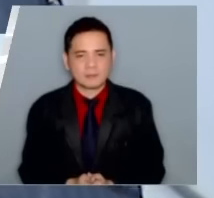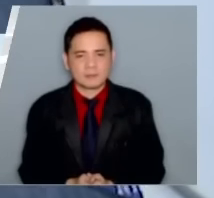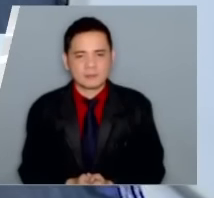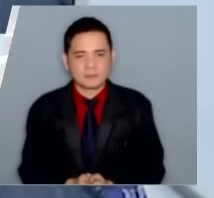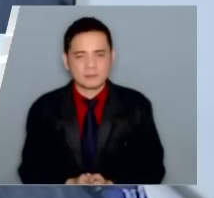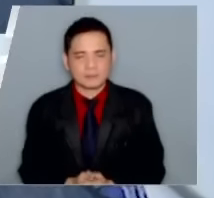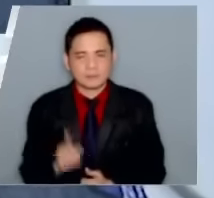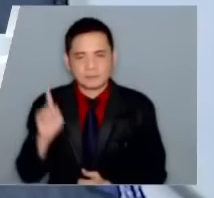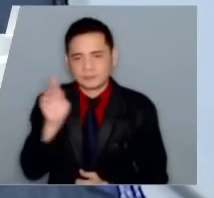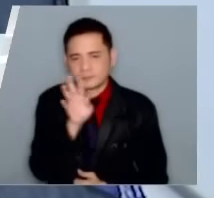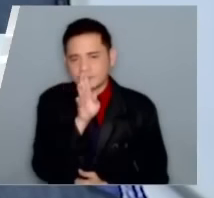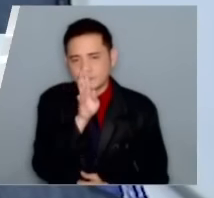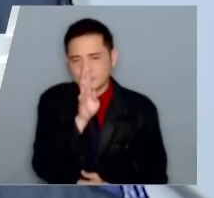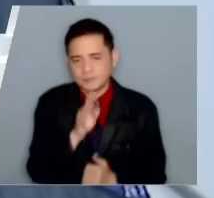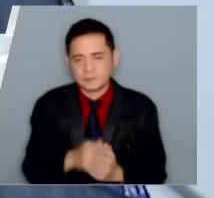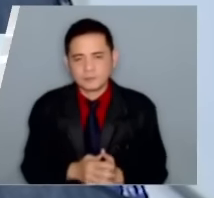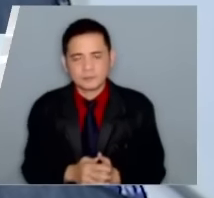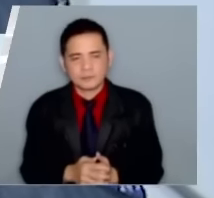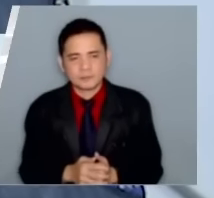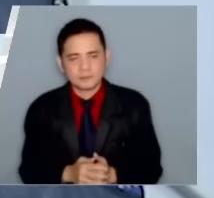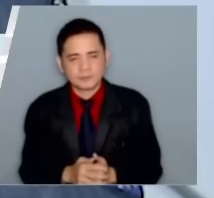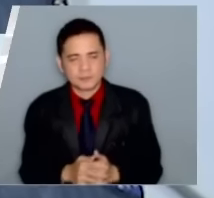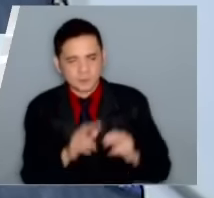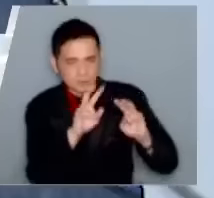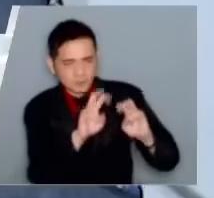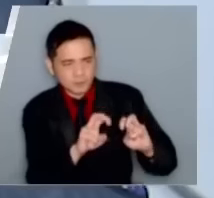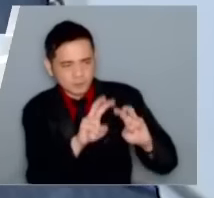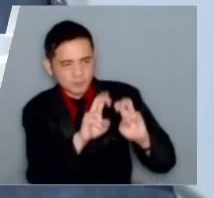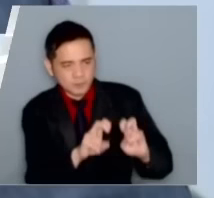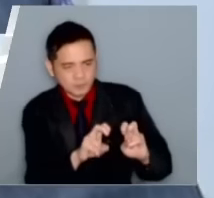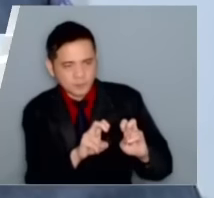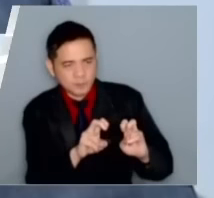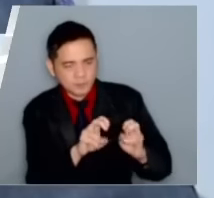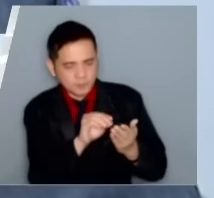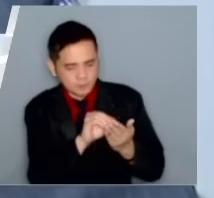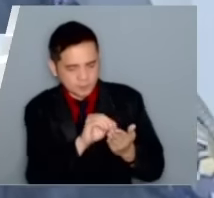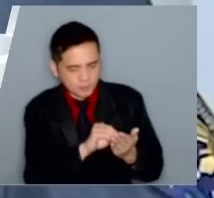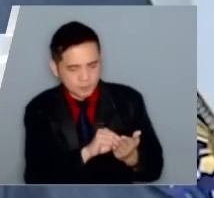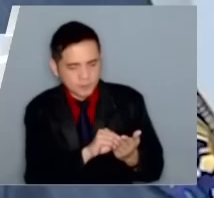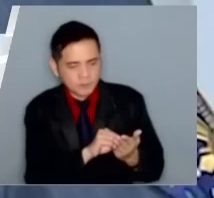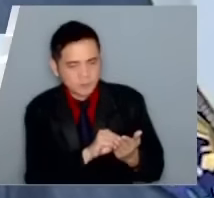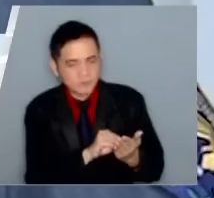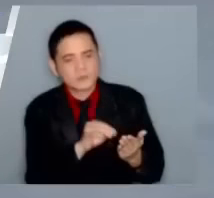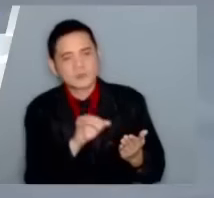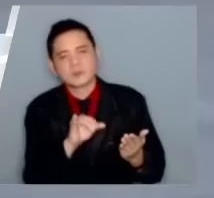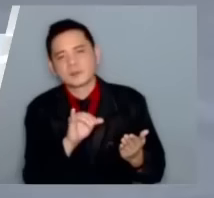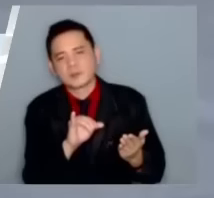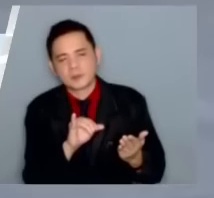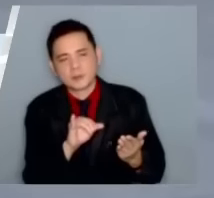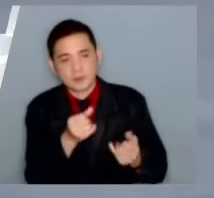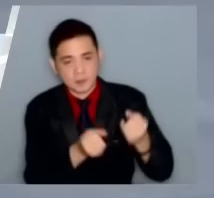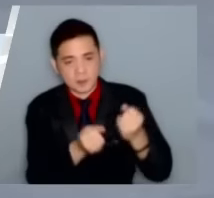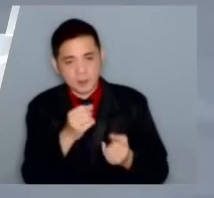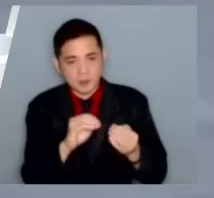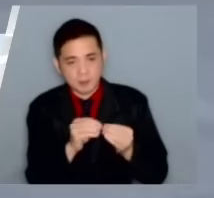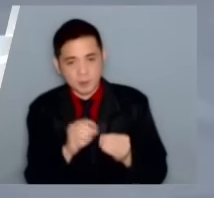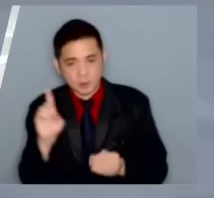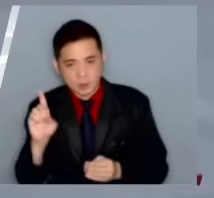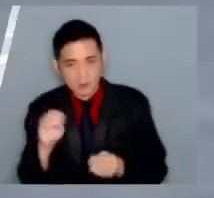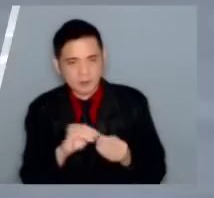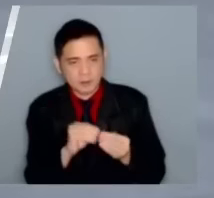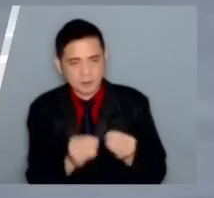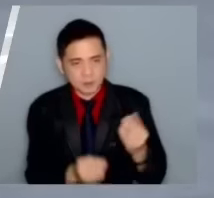station, 12 gas station, doon po, binunggo naman ito ni vehicle 1, si vehicle 2. Ayon sa pulisya, kung